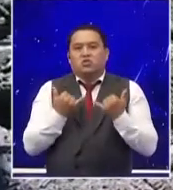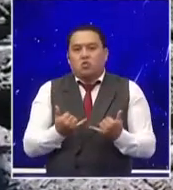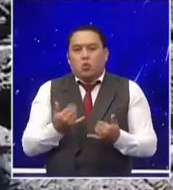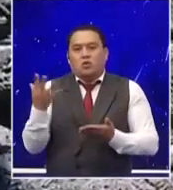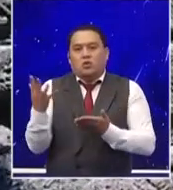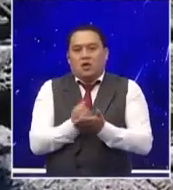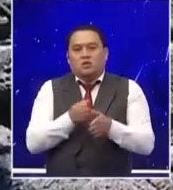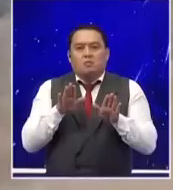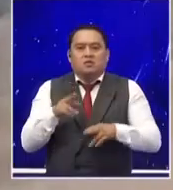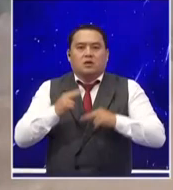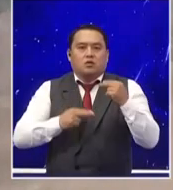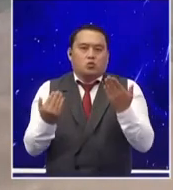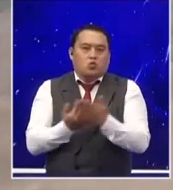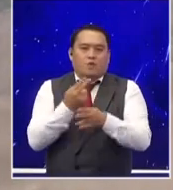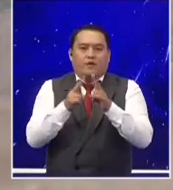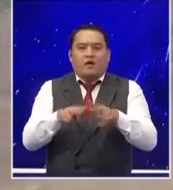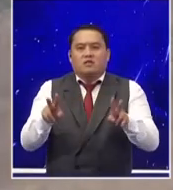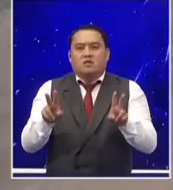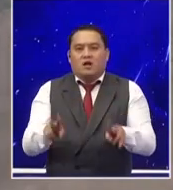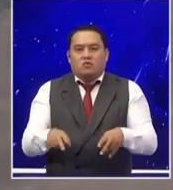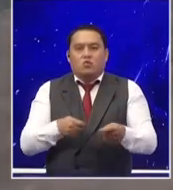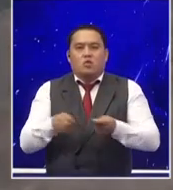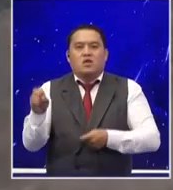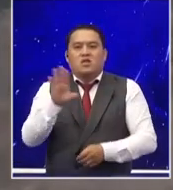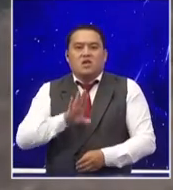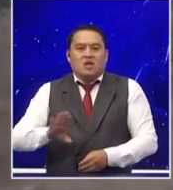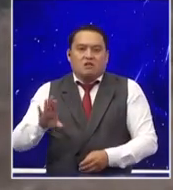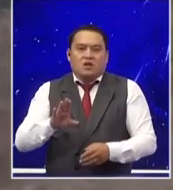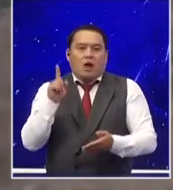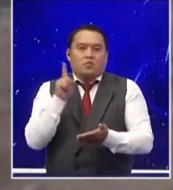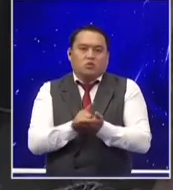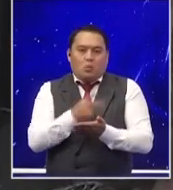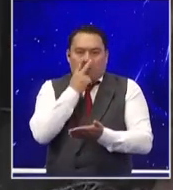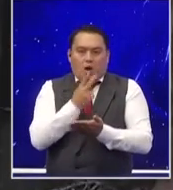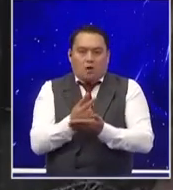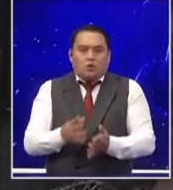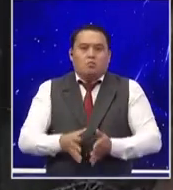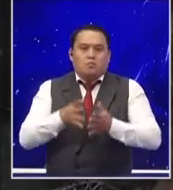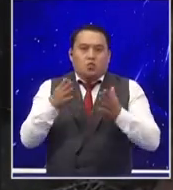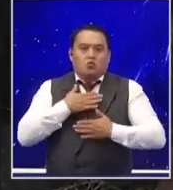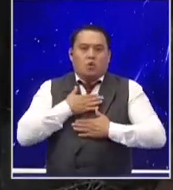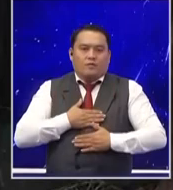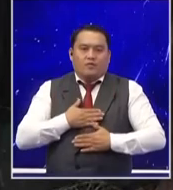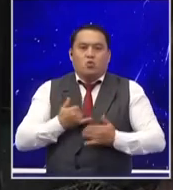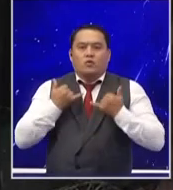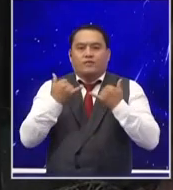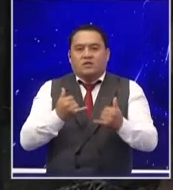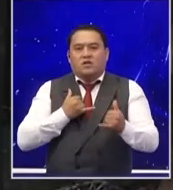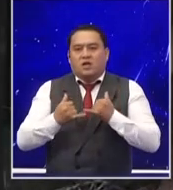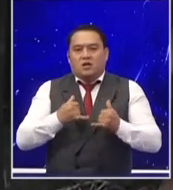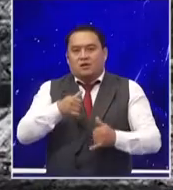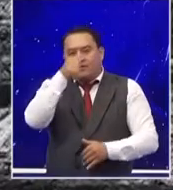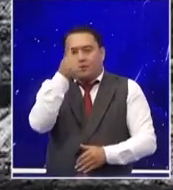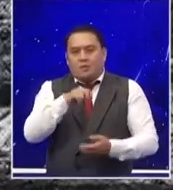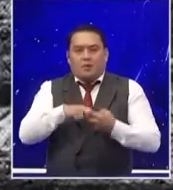уже определено место строительства нового лагеря по словам властей евросоюза обязательно продемонстрирует большую солидарность греции в решении проблемы